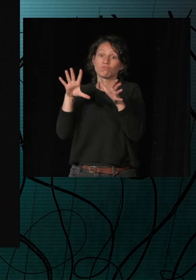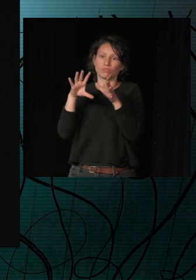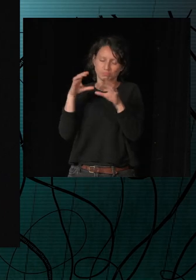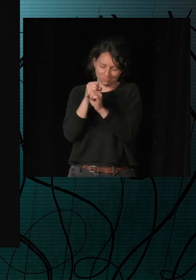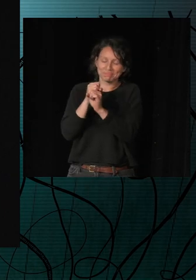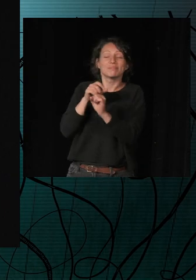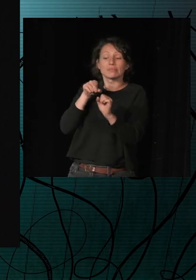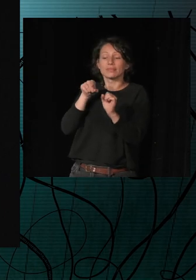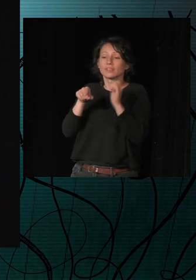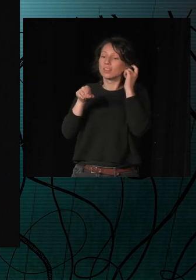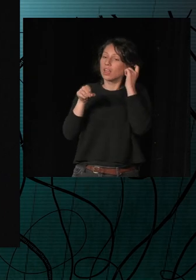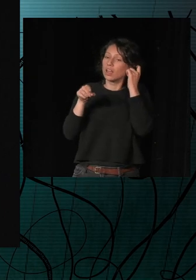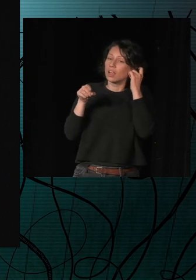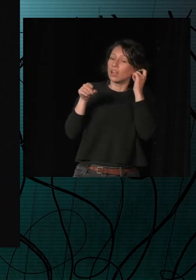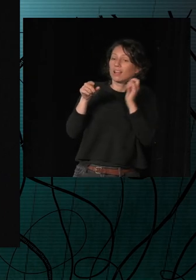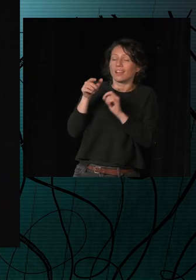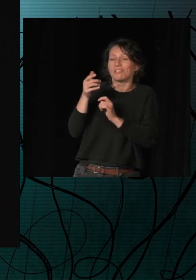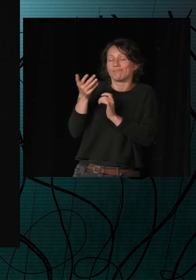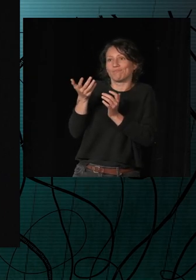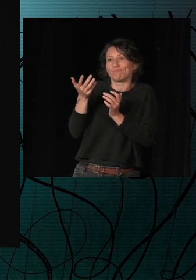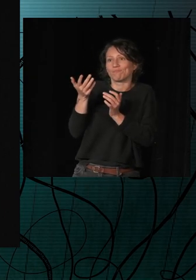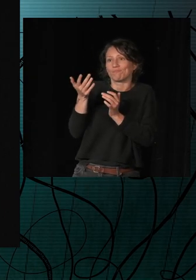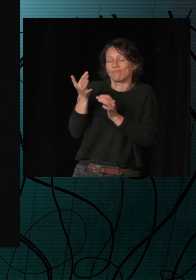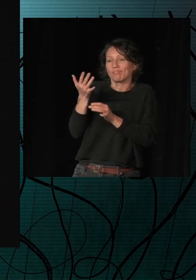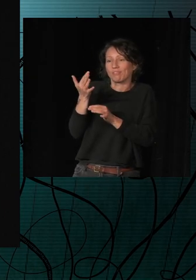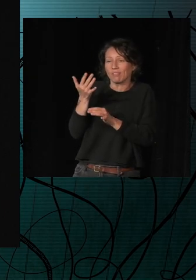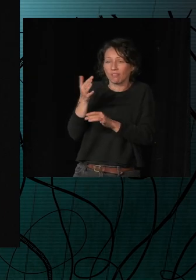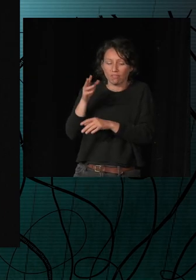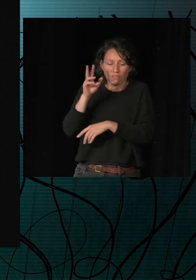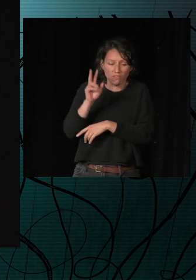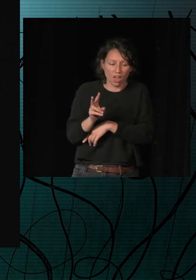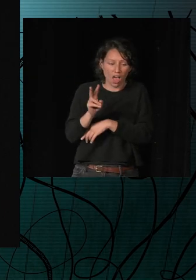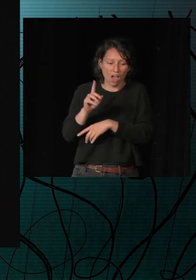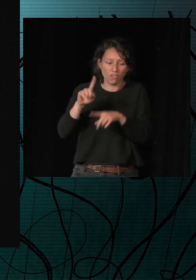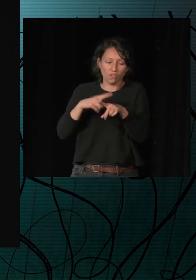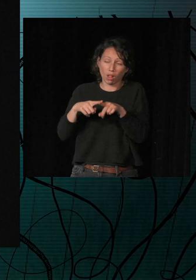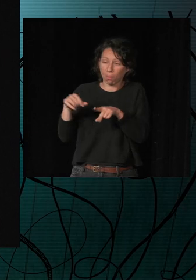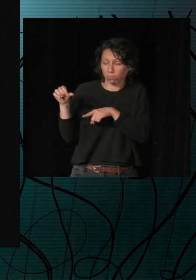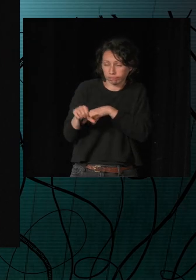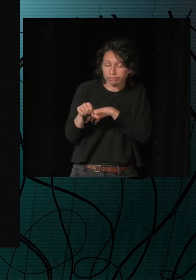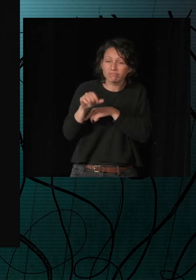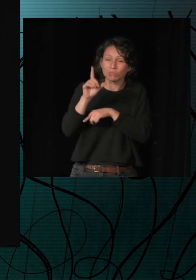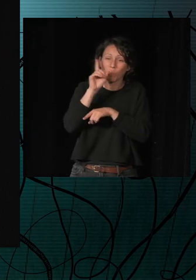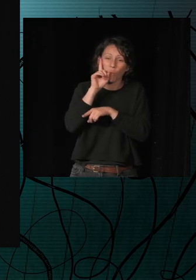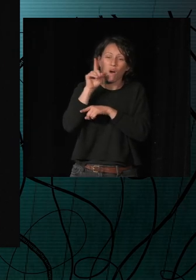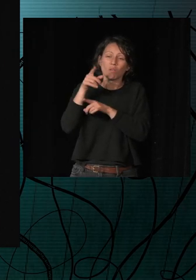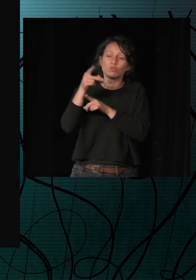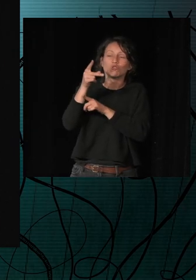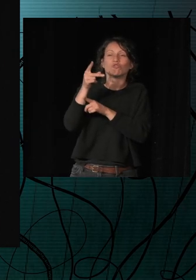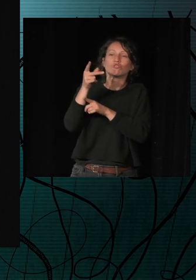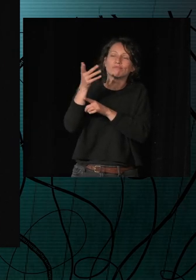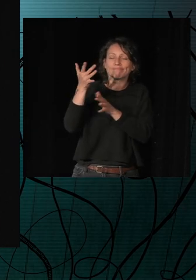très un peu nanard en fait au final c'est-à-dire que c'est des grosses ficelles du jeu d'horreur et du cinéma d'horreur puisque c'est